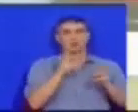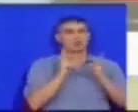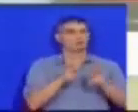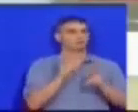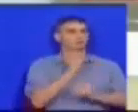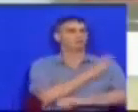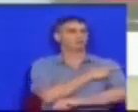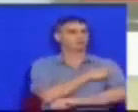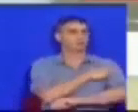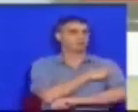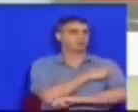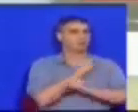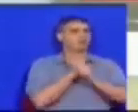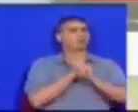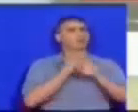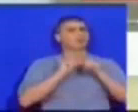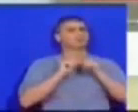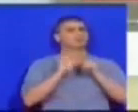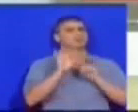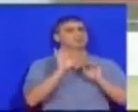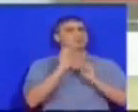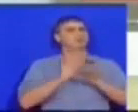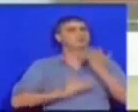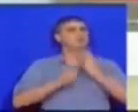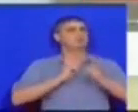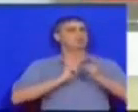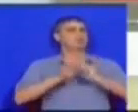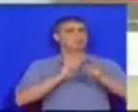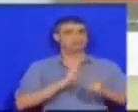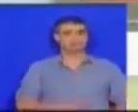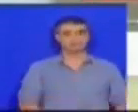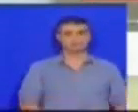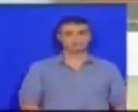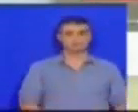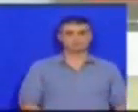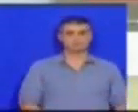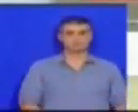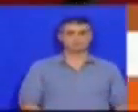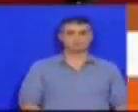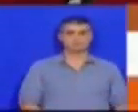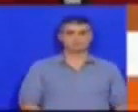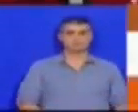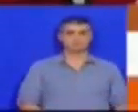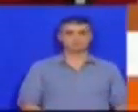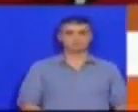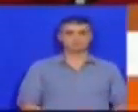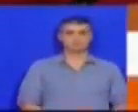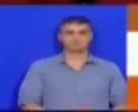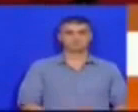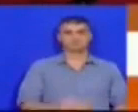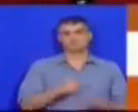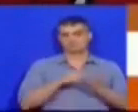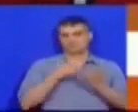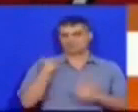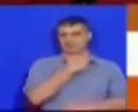האפשרות של משטרה לעבוד בלי הסוג הזה של יחסי גומלין. קודם כל, היות וגם הייתי קצין